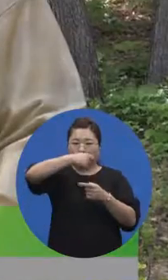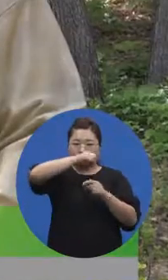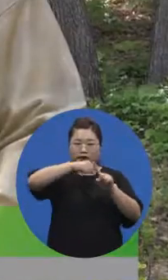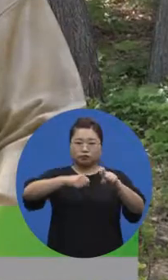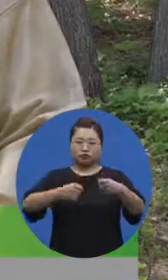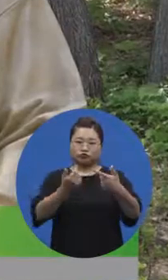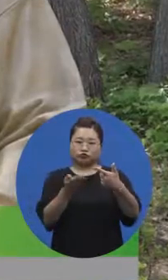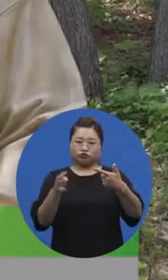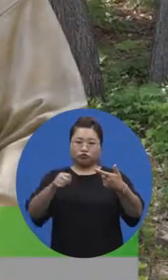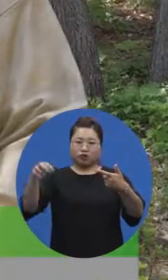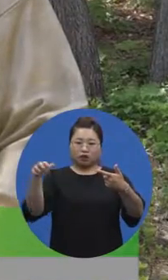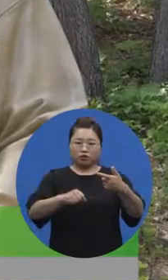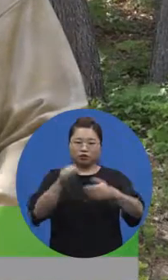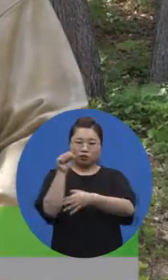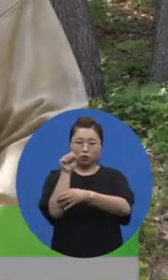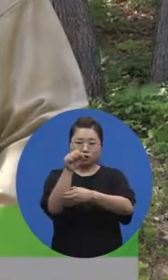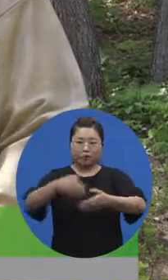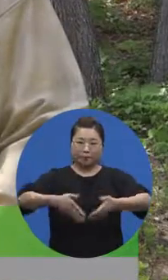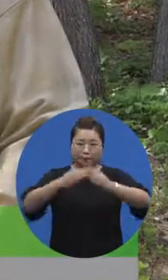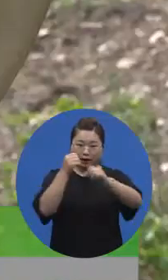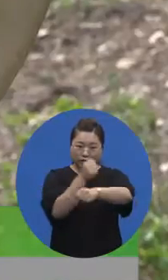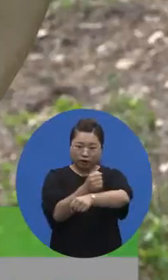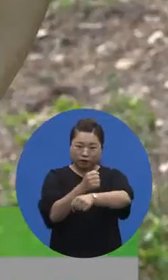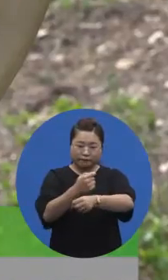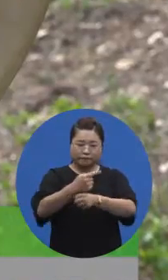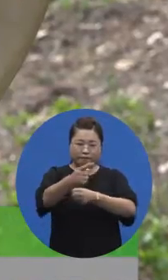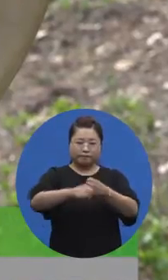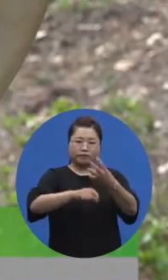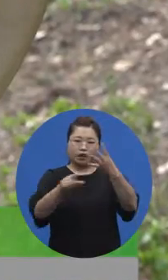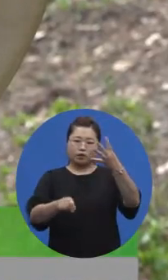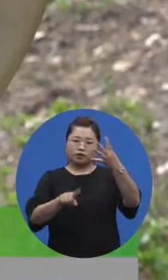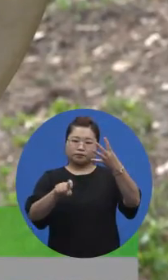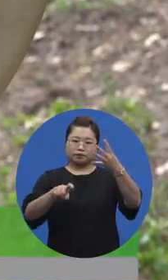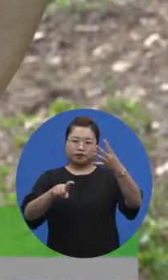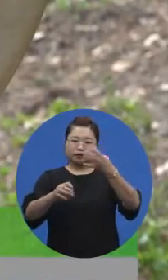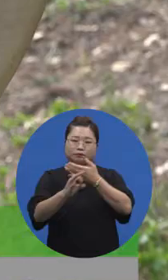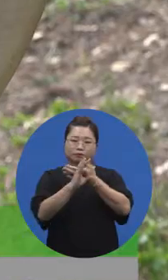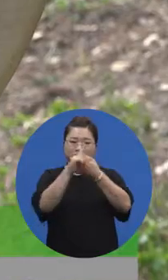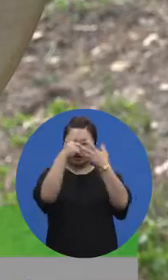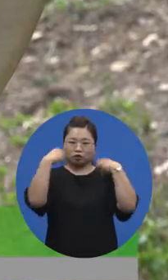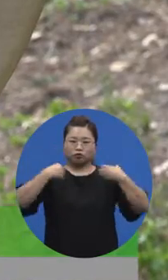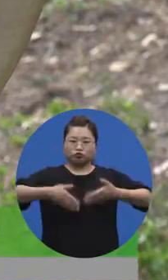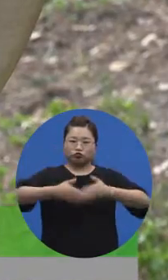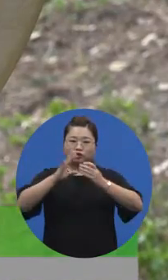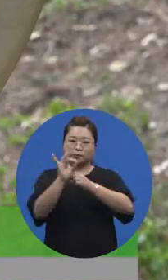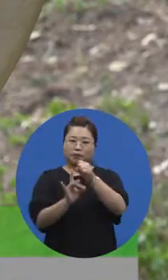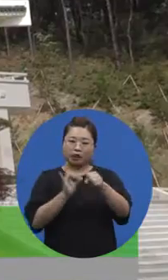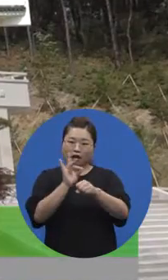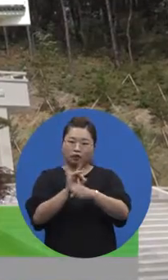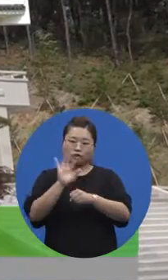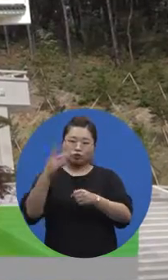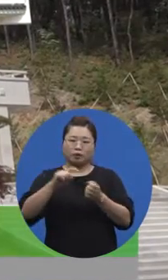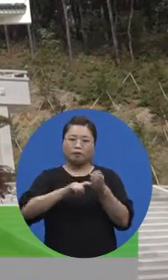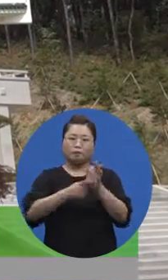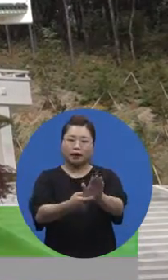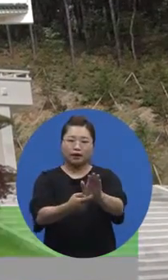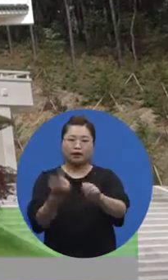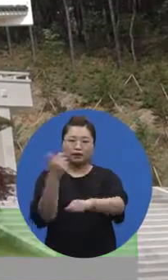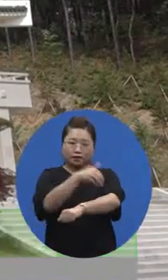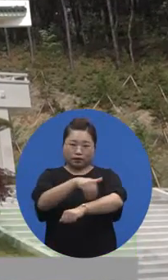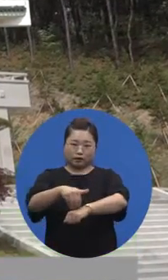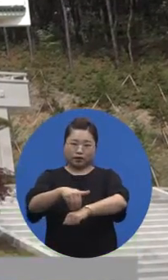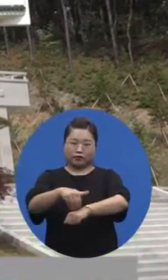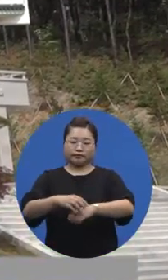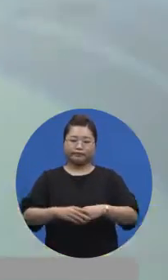예산 16억 원을 투입해 동상을 세우고 내년 4월 11일 임시정부 수립 100주년을 맞아 공개할